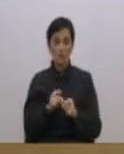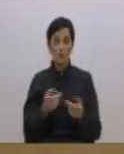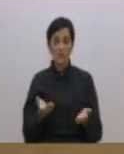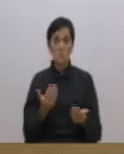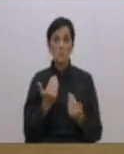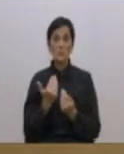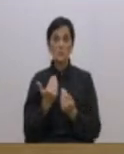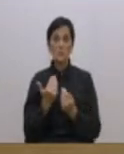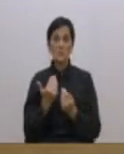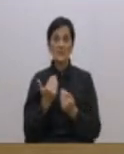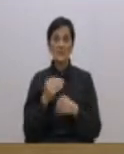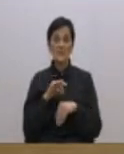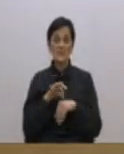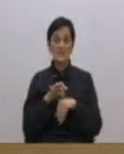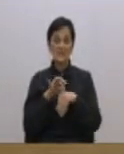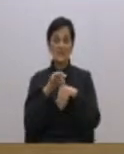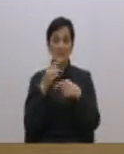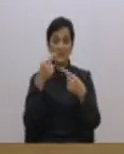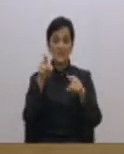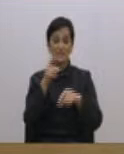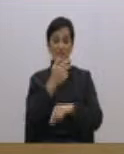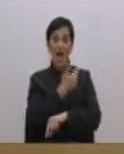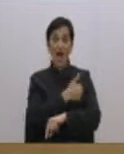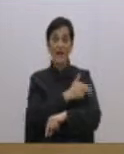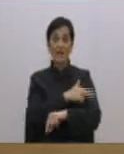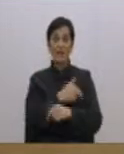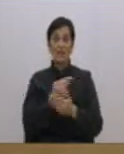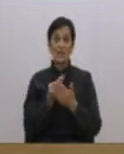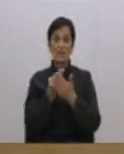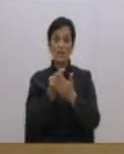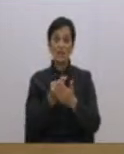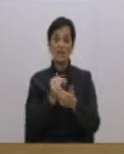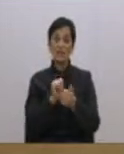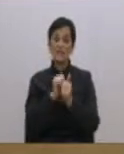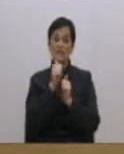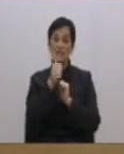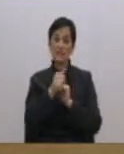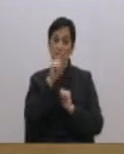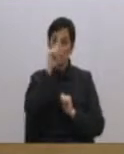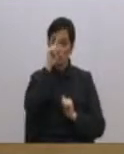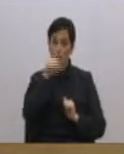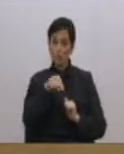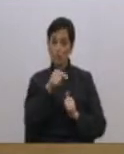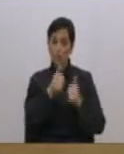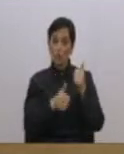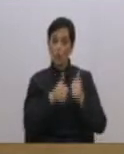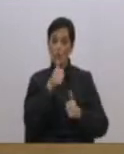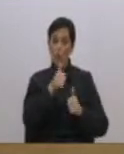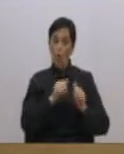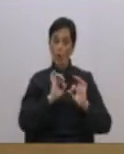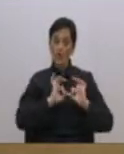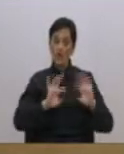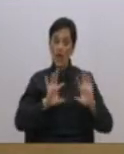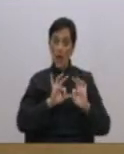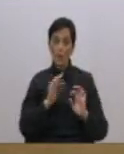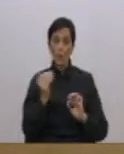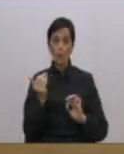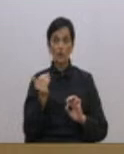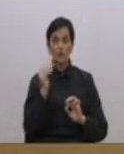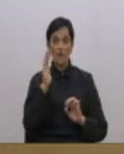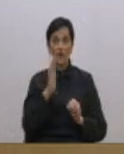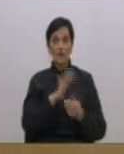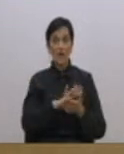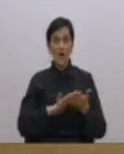მის სხვა კლინიკაში ეს კლინიკები წინასწარ იქნება ცნობილი, კონკურსი გამოცხადდება, თქვენ იქნება